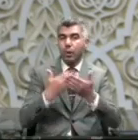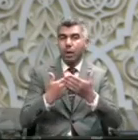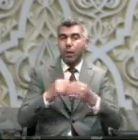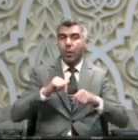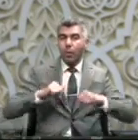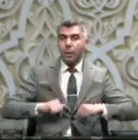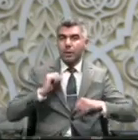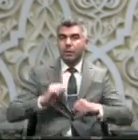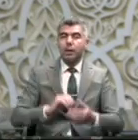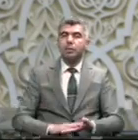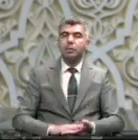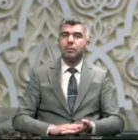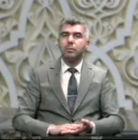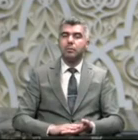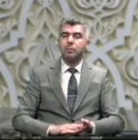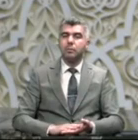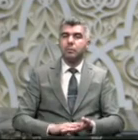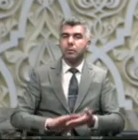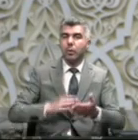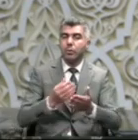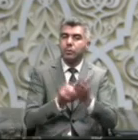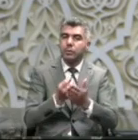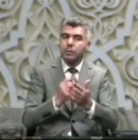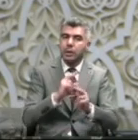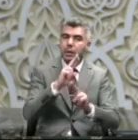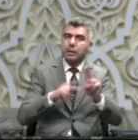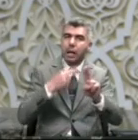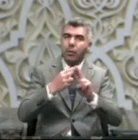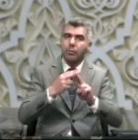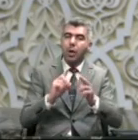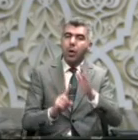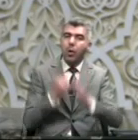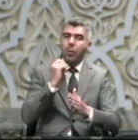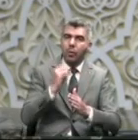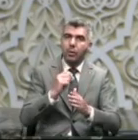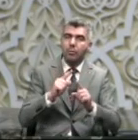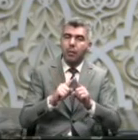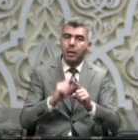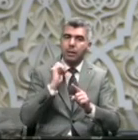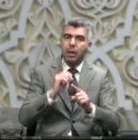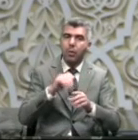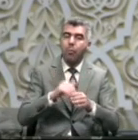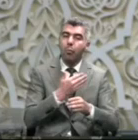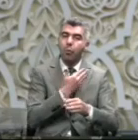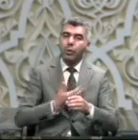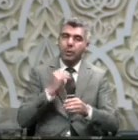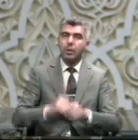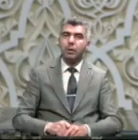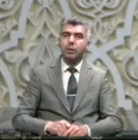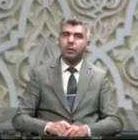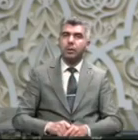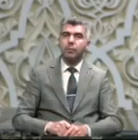السيد الوزير على هذا الرد القيم ولاول مره اعتقد انه استثناء ديال المجلس المستشارين